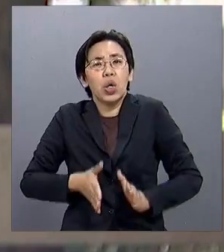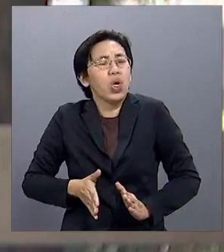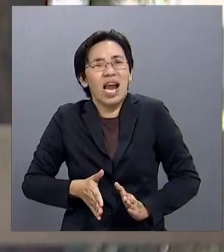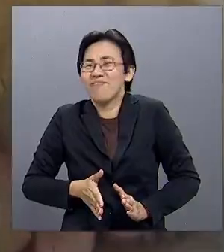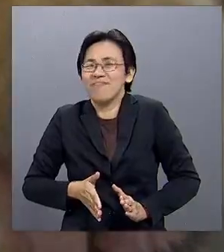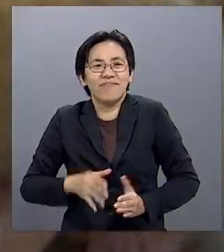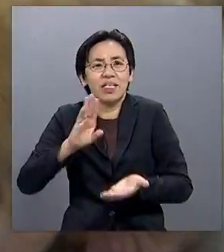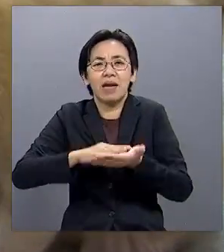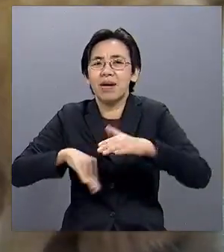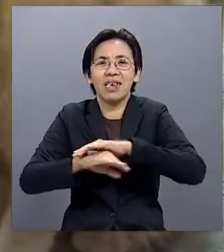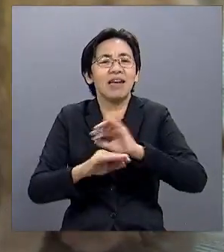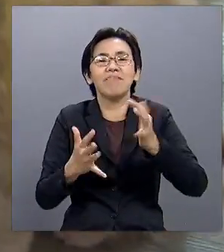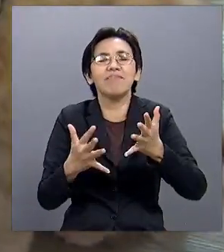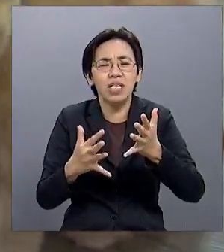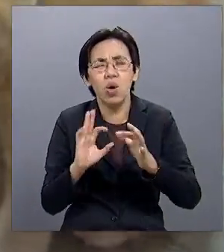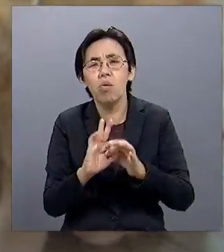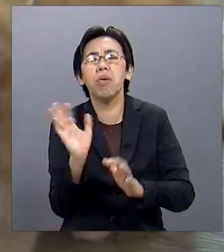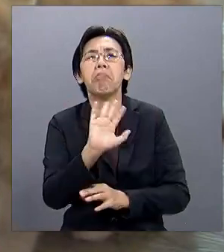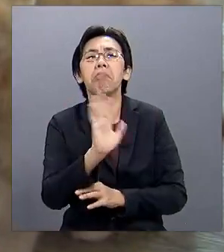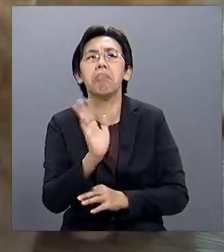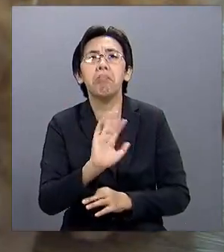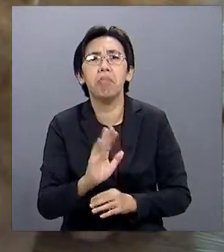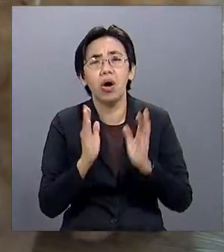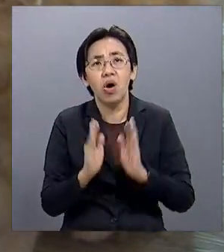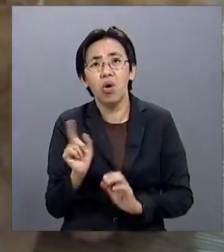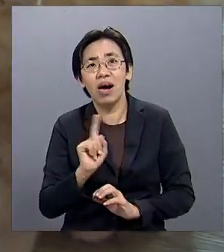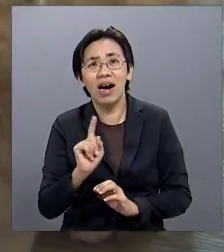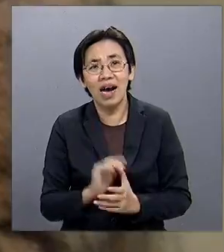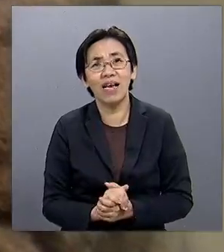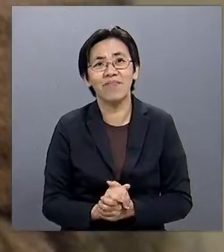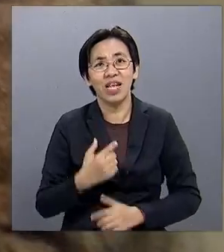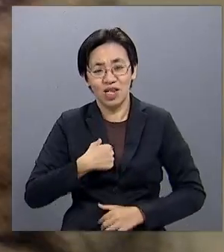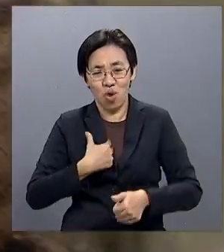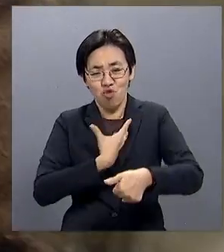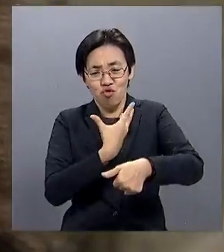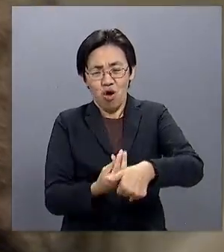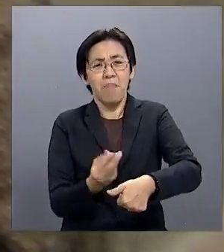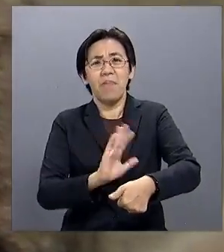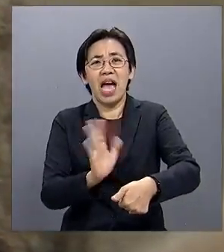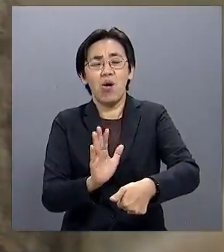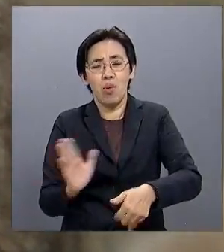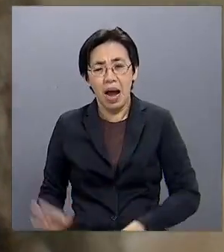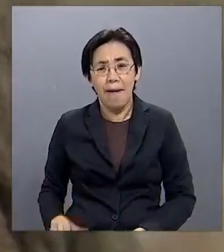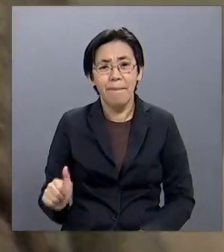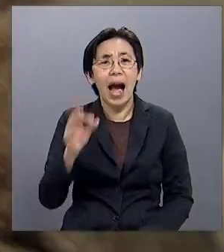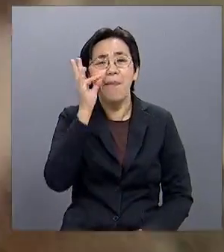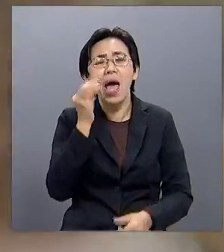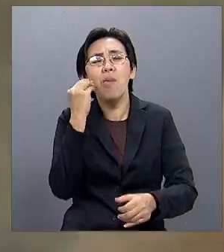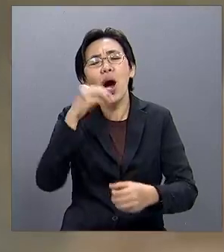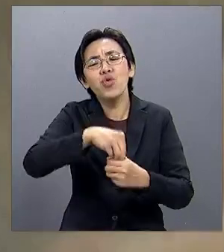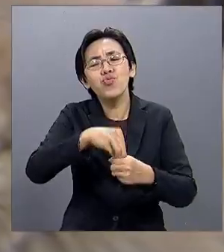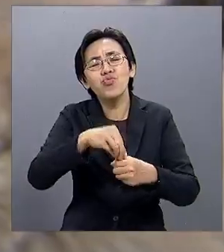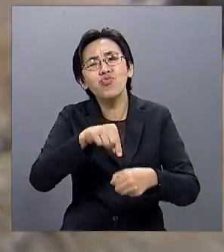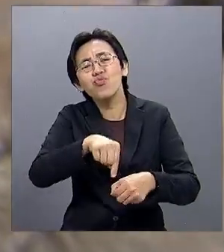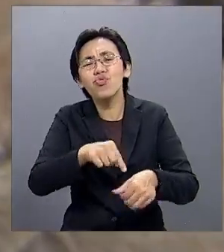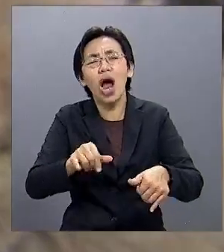างเดียวก็คือเจ้าของสัตว์อย่าเอาไปติดมันหมากับแมวมันอยู่บ้านเฉยๆมันเหมือนเด็ก